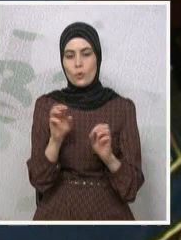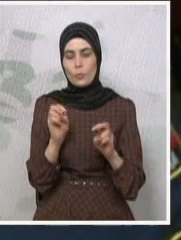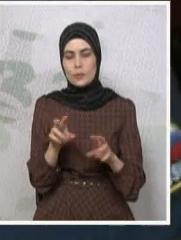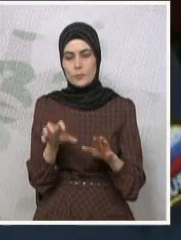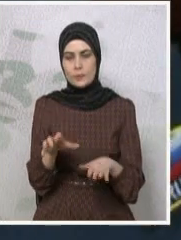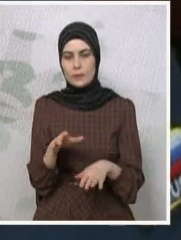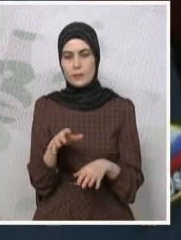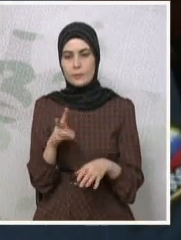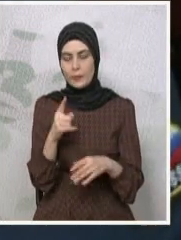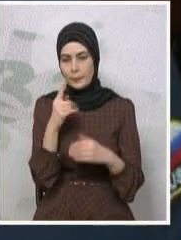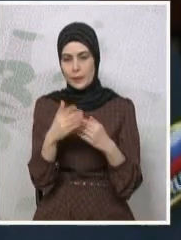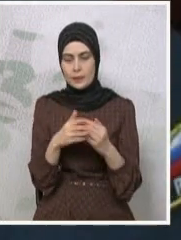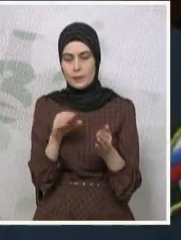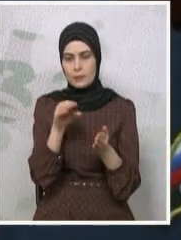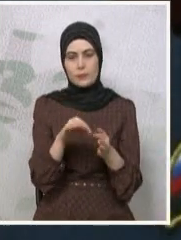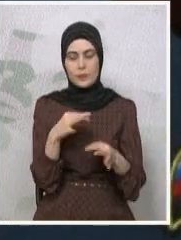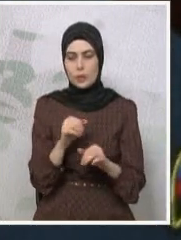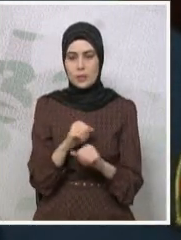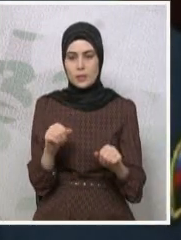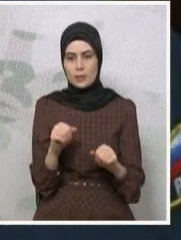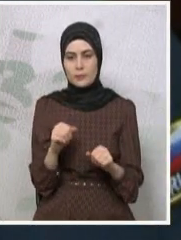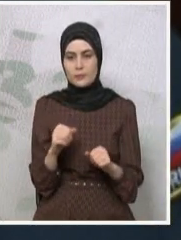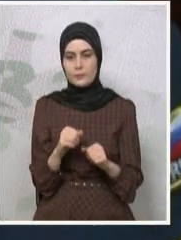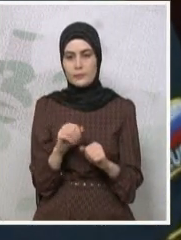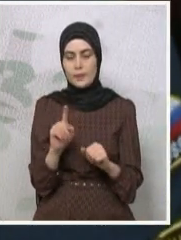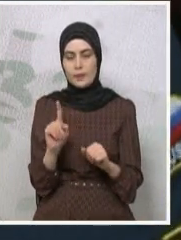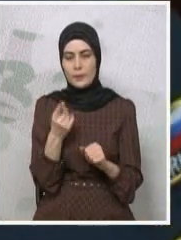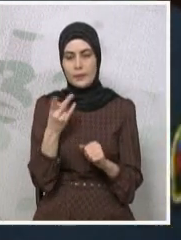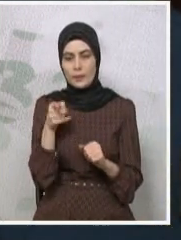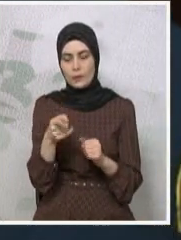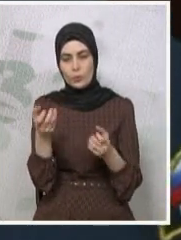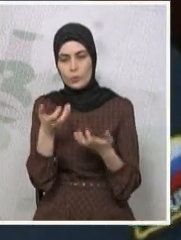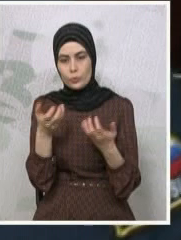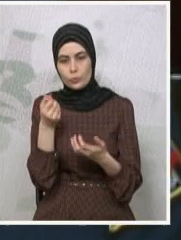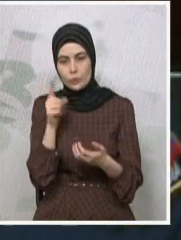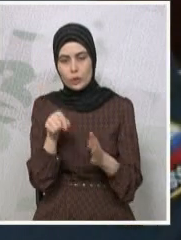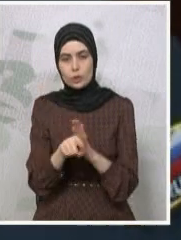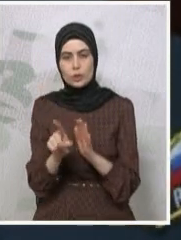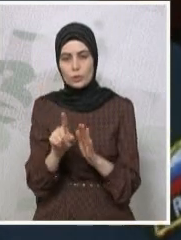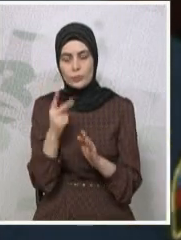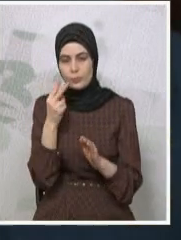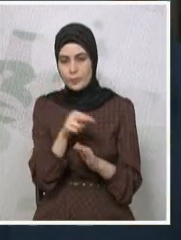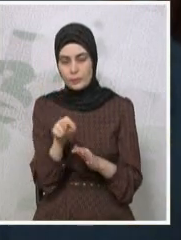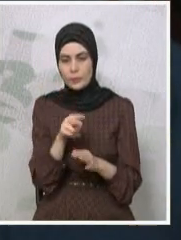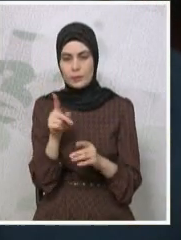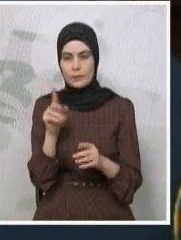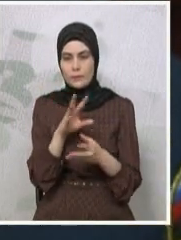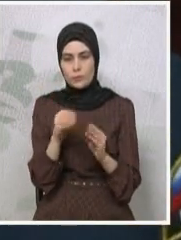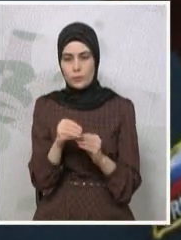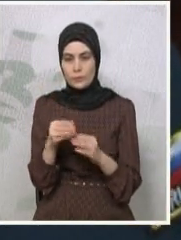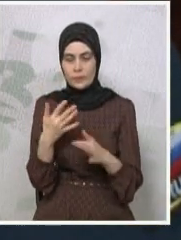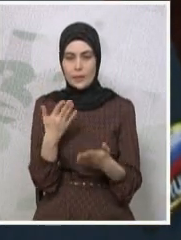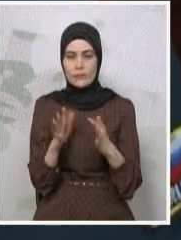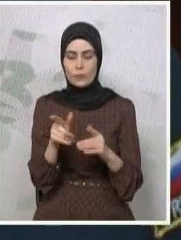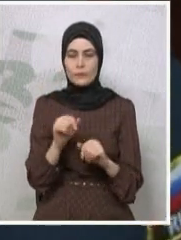моментах мы близко не подходим, без разведки соответствующей. Вот сначала делаем разведку хорошую. Если